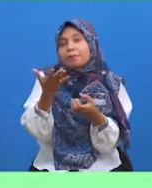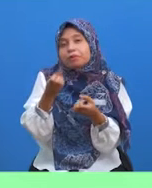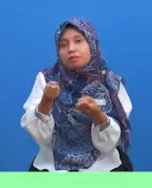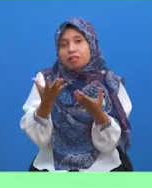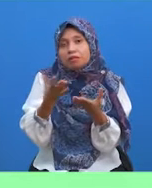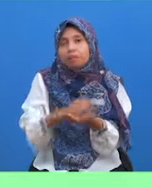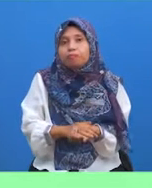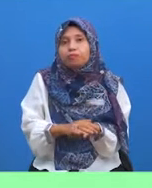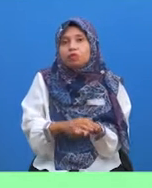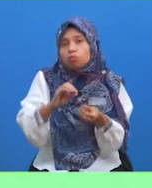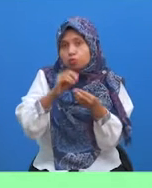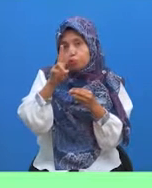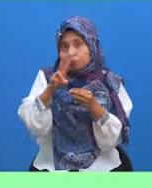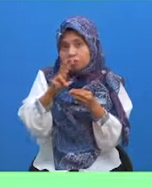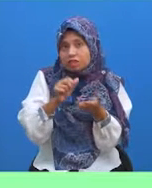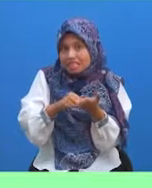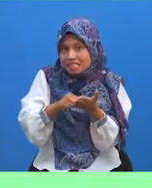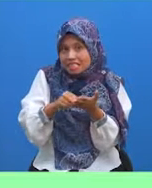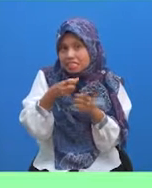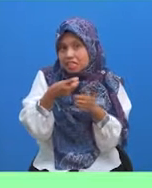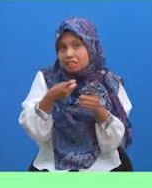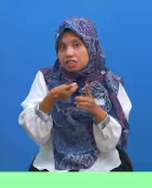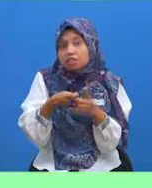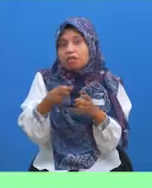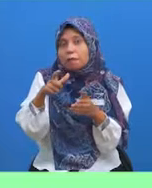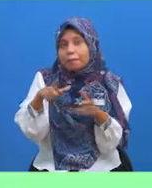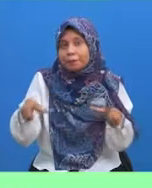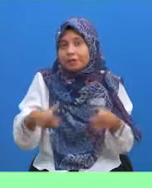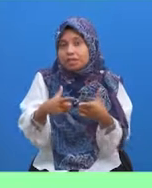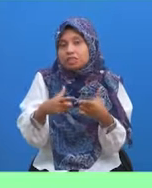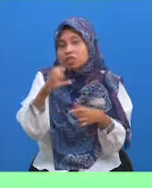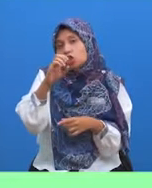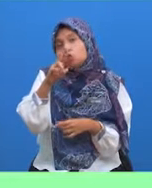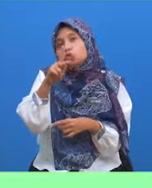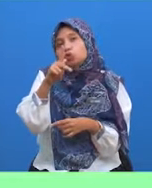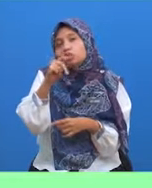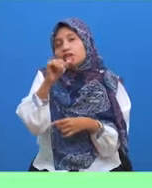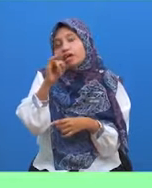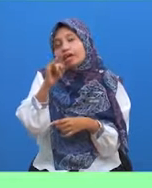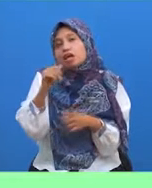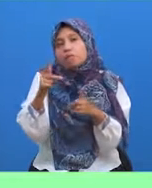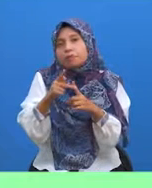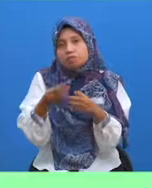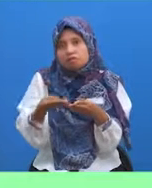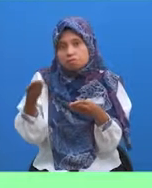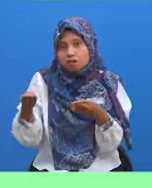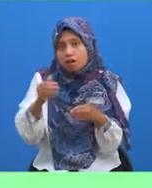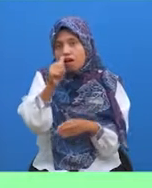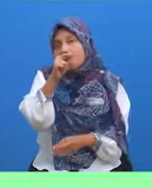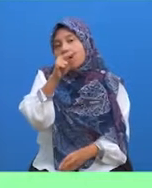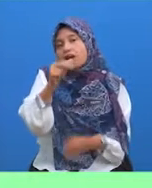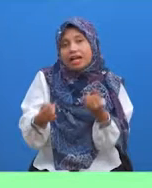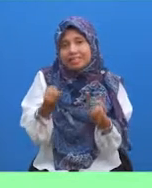yang kedua kesan daripada pelaksanaan Cukai ke atas barang Angel yaitu penurunan